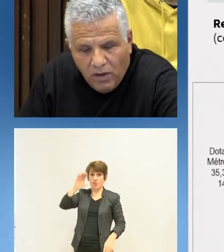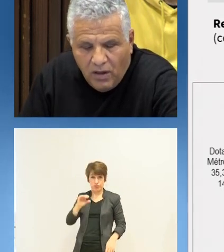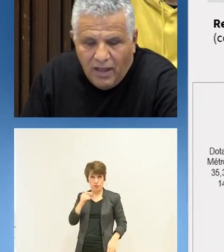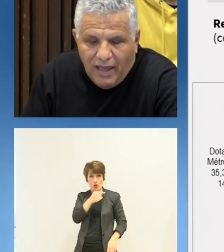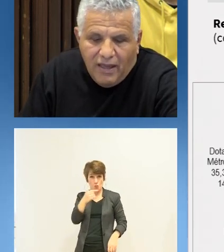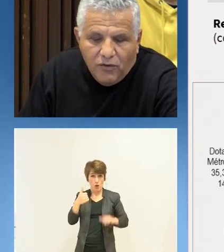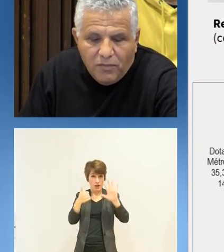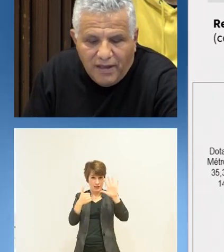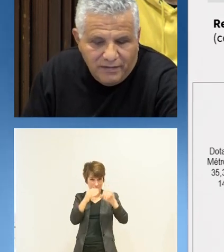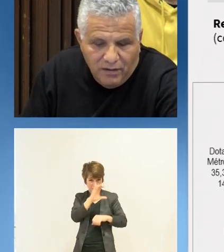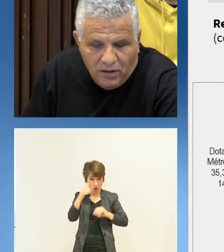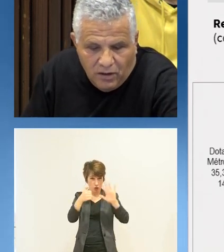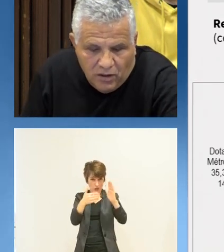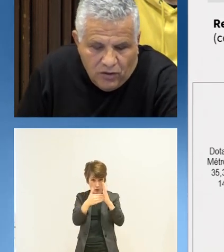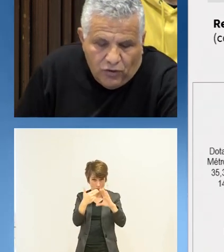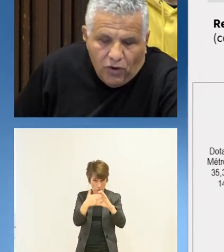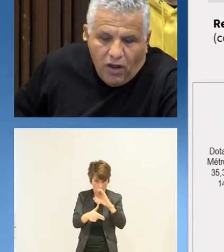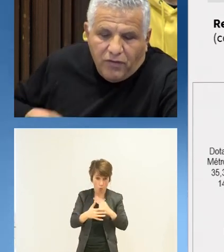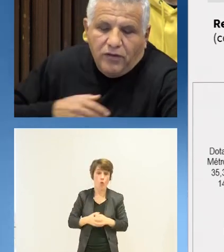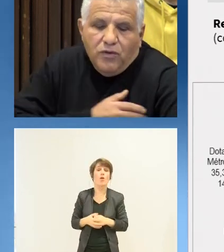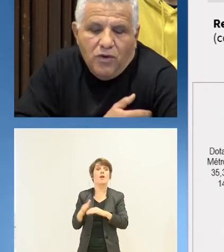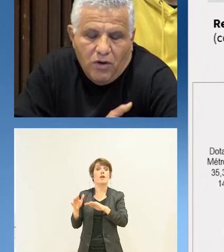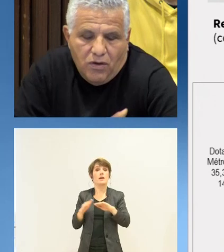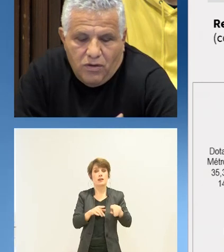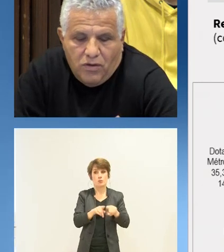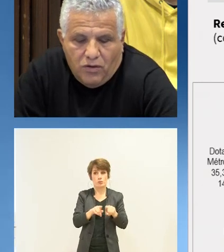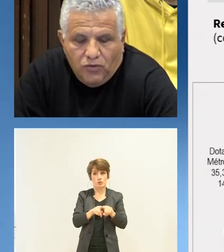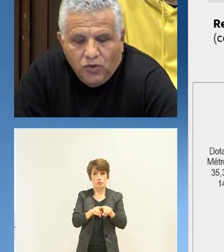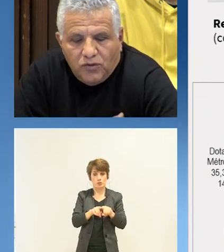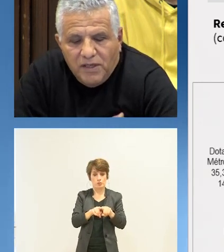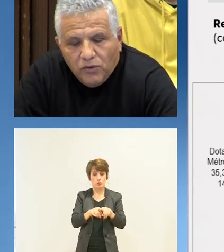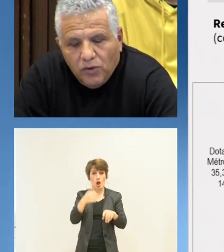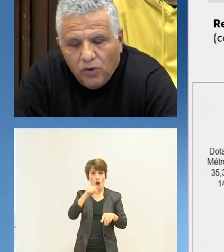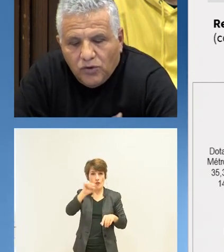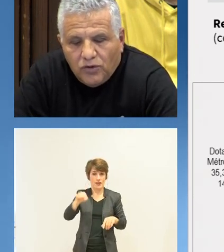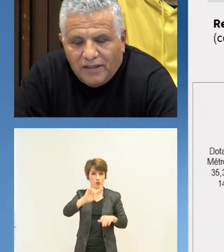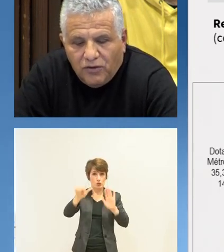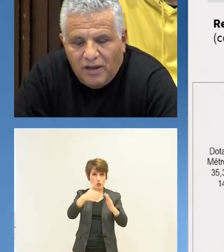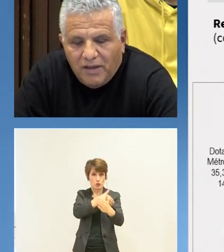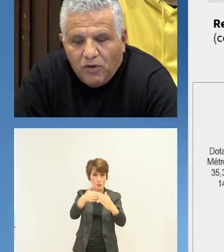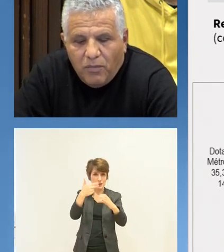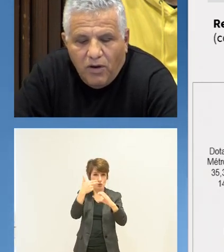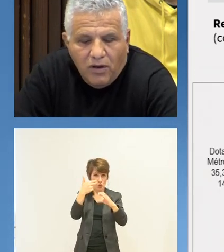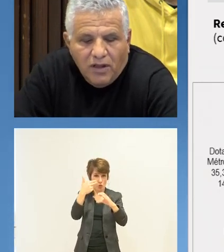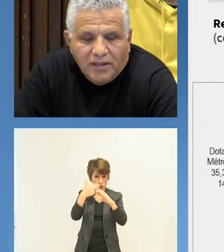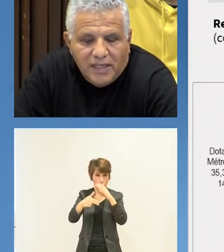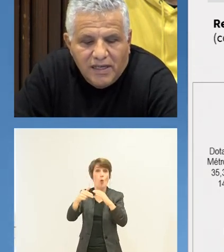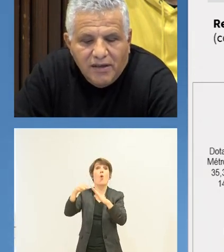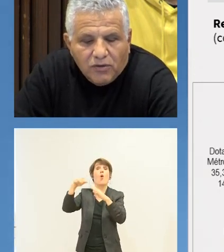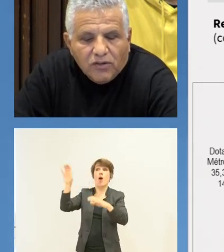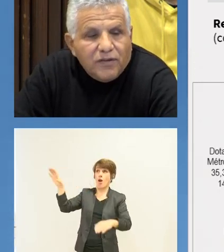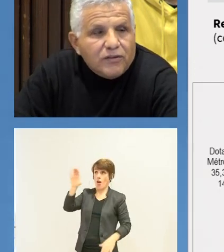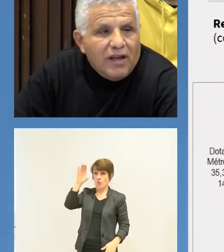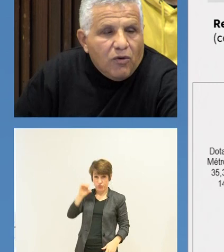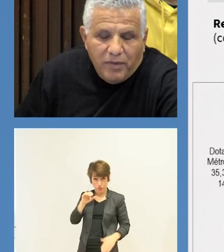et une baisse de 1,12 million d'euros de dotation de la métropole qui est